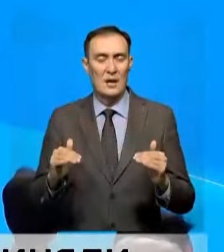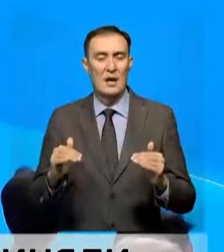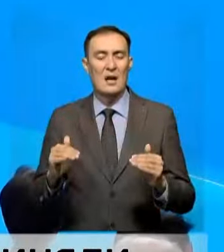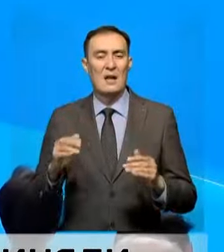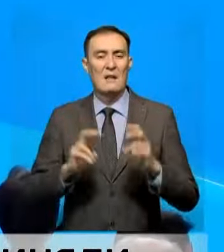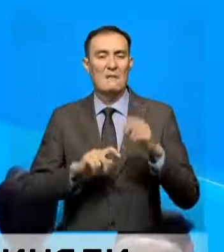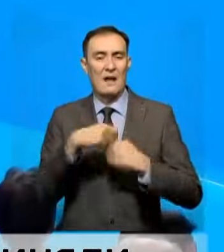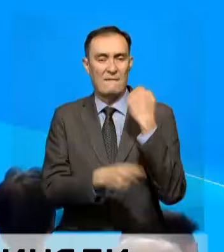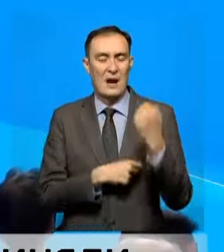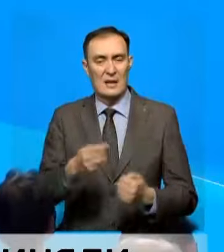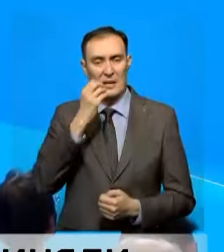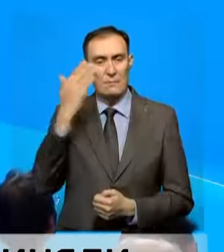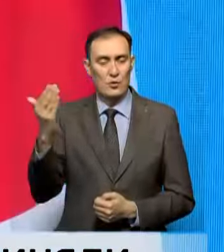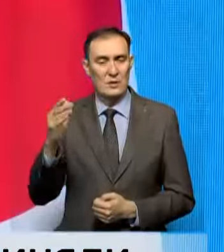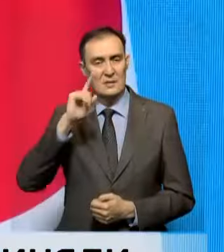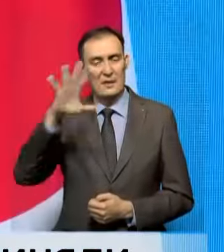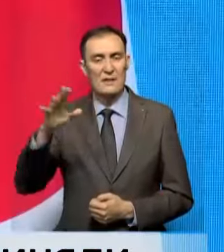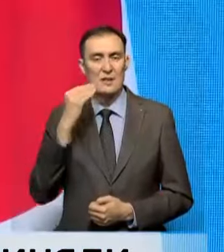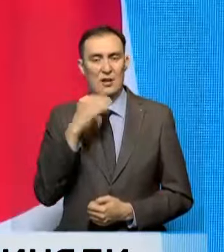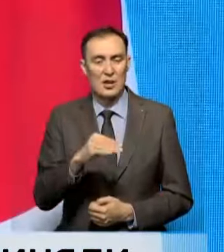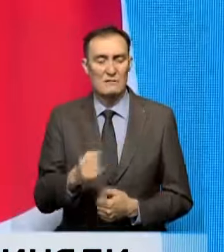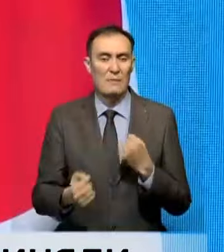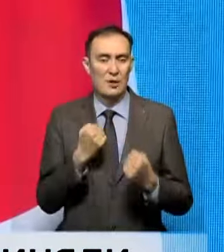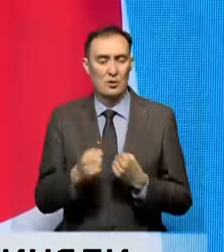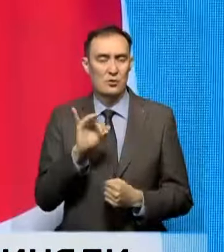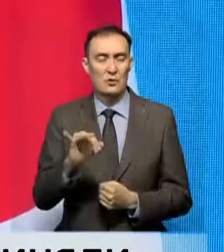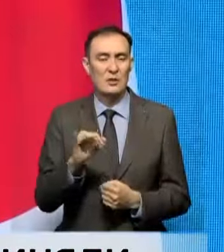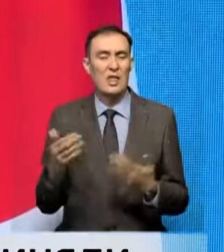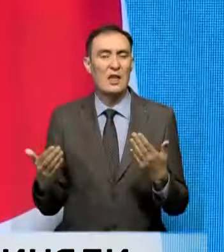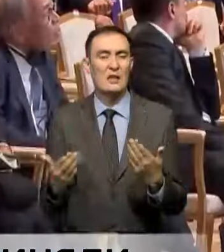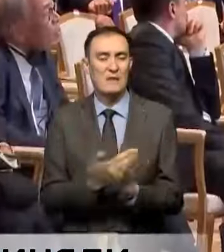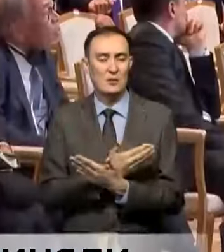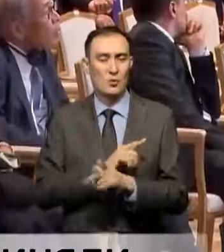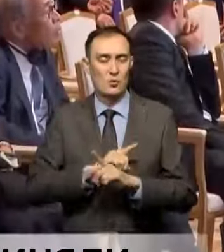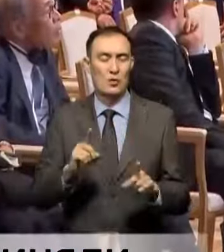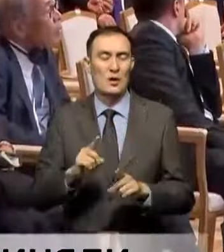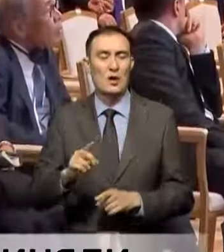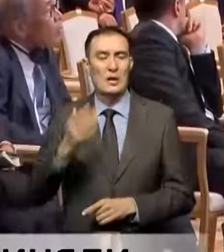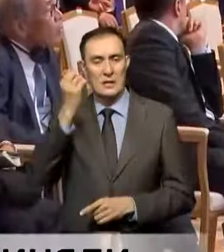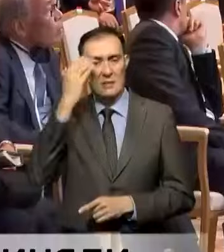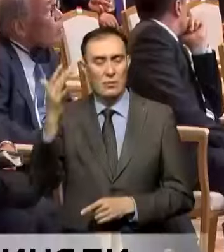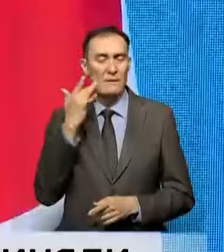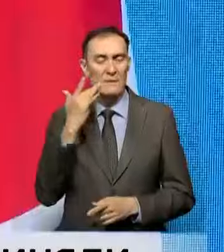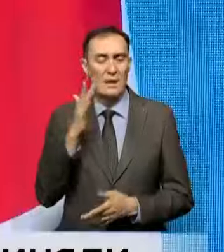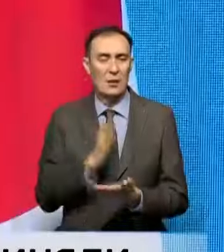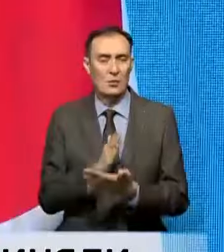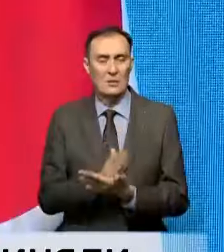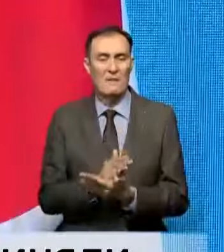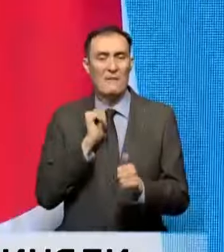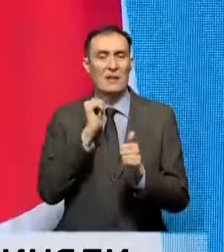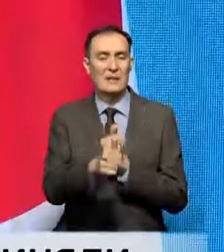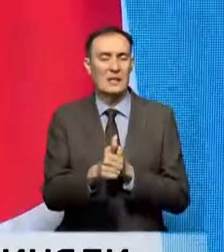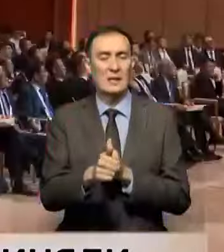японских компаний славится своим качеством, надежностью и инновационностью. Страна неизменно находится в